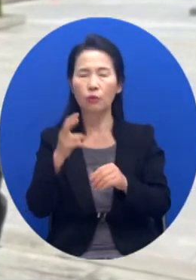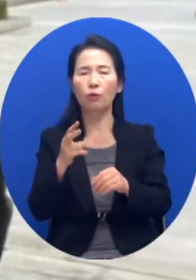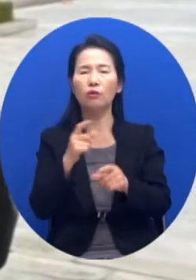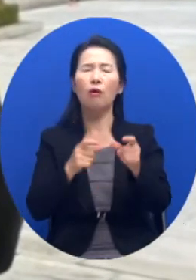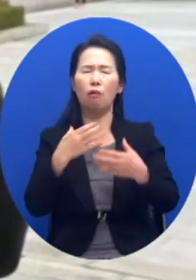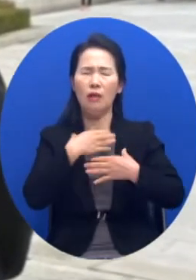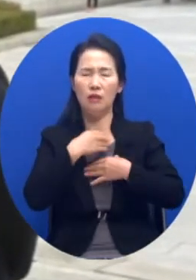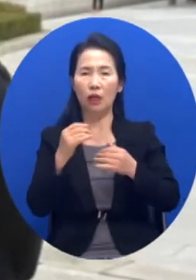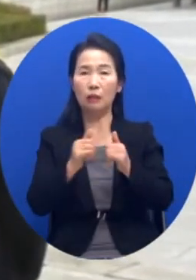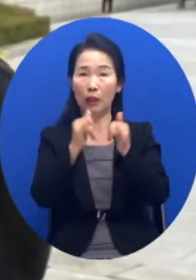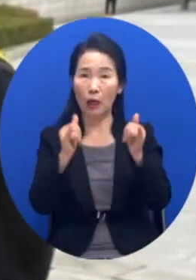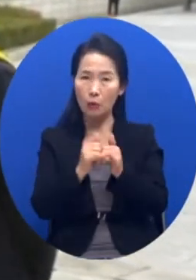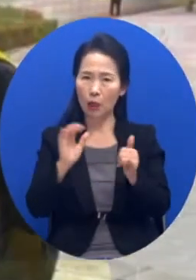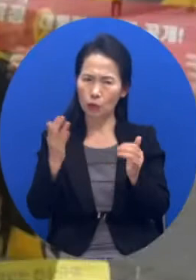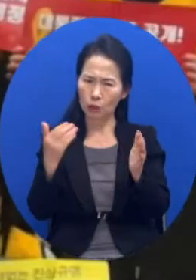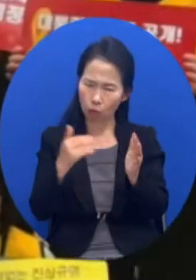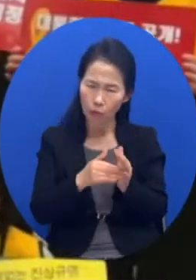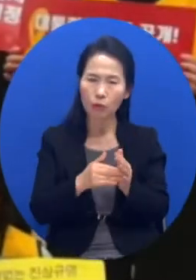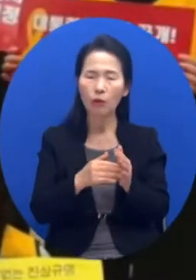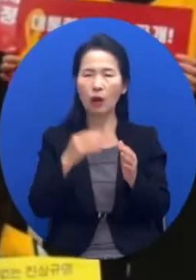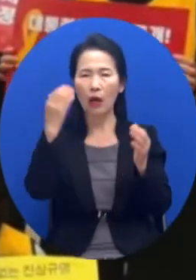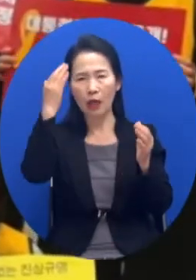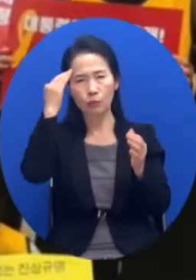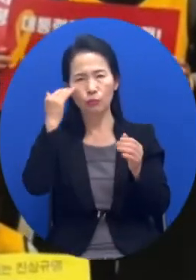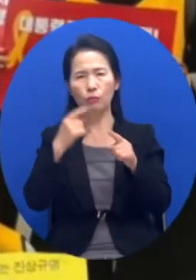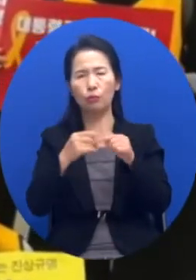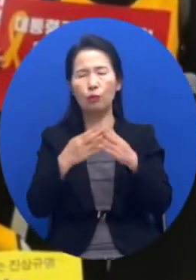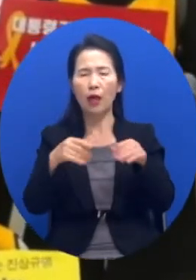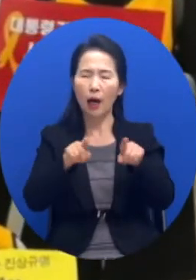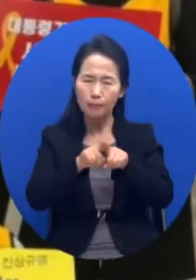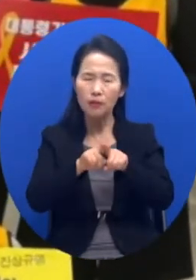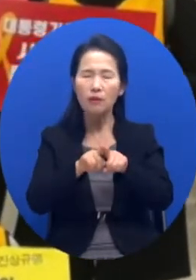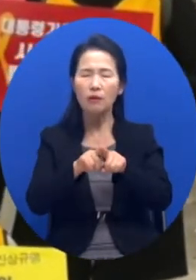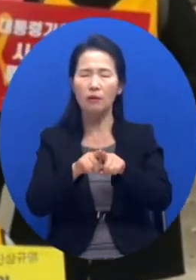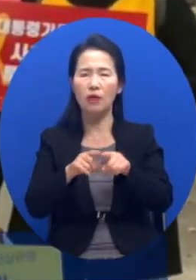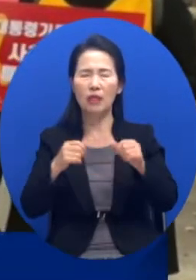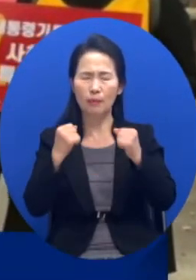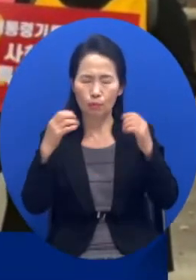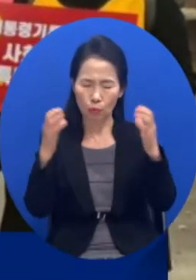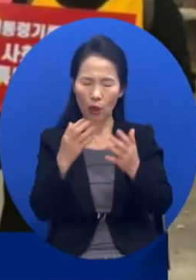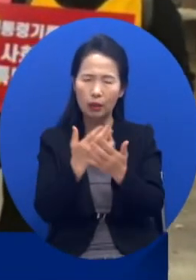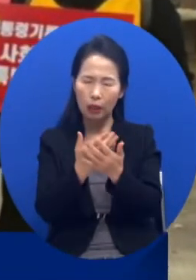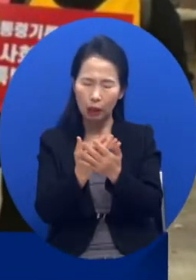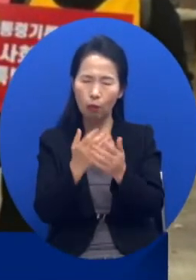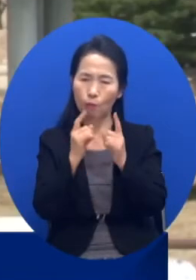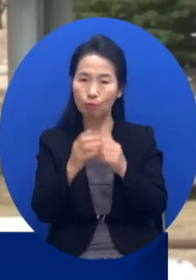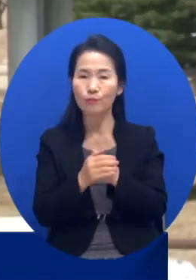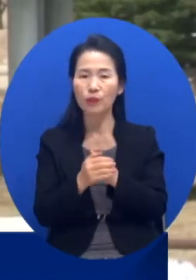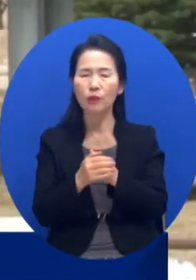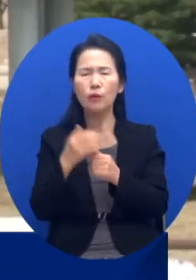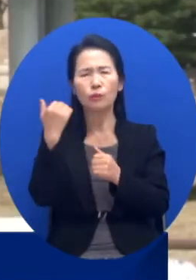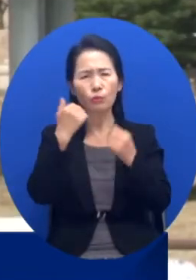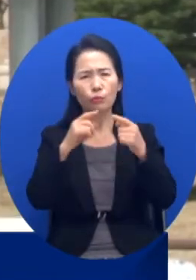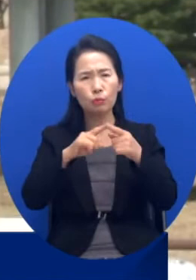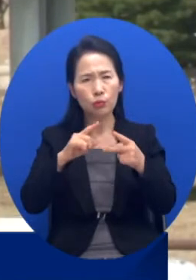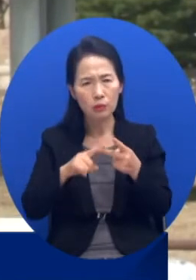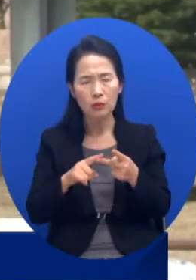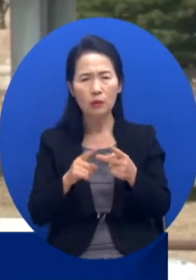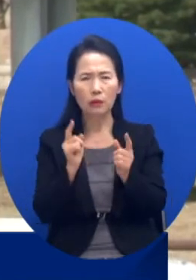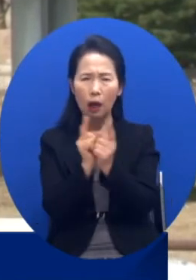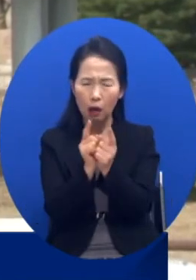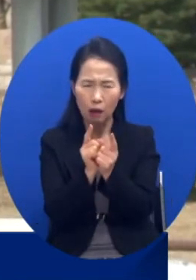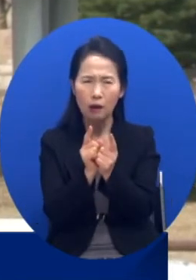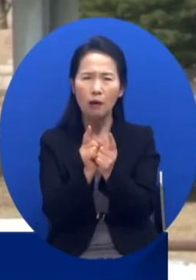수 있도록 한국교회가 힘을 모아달라고 호소합니다. 누구든지 당할 수 있는 것이고,